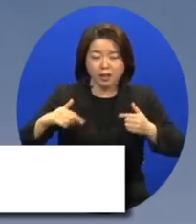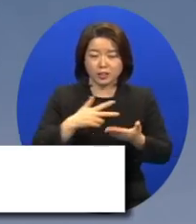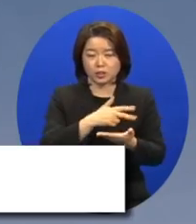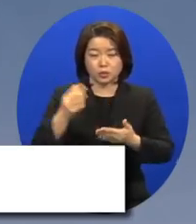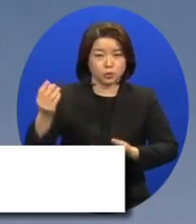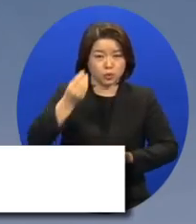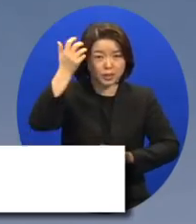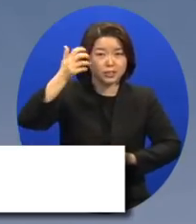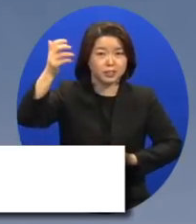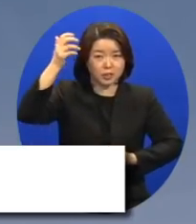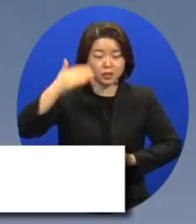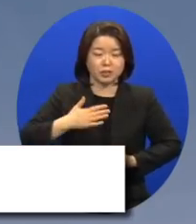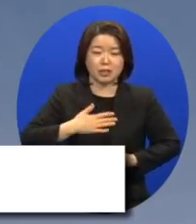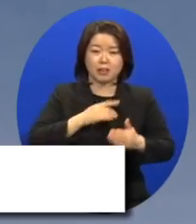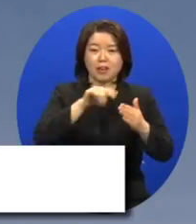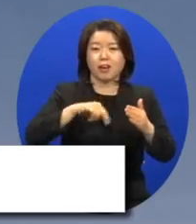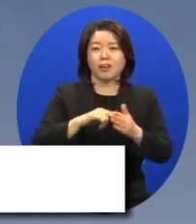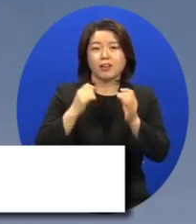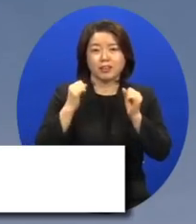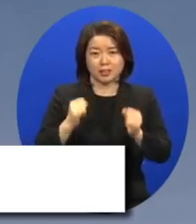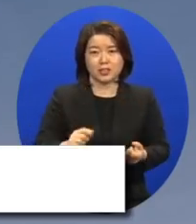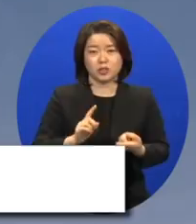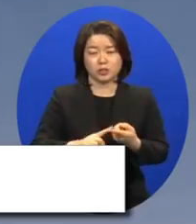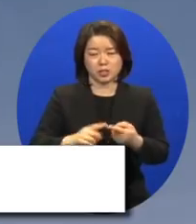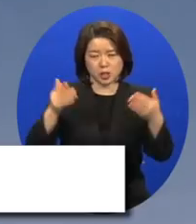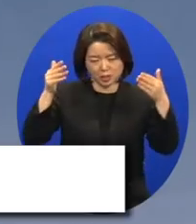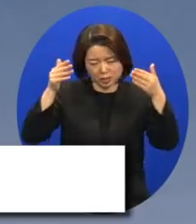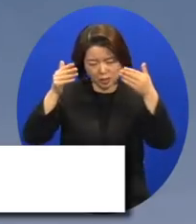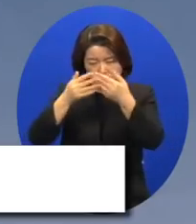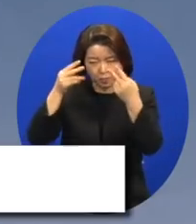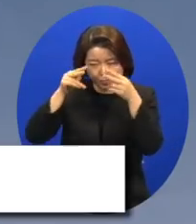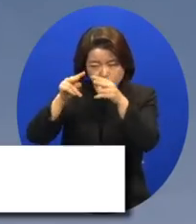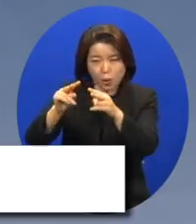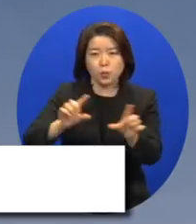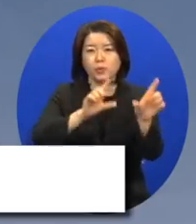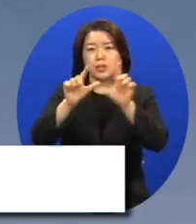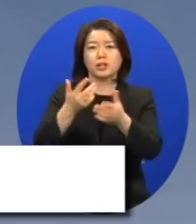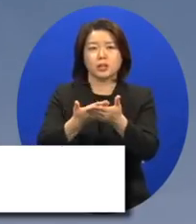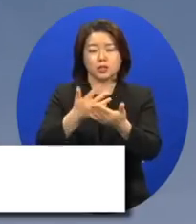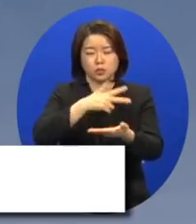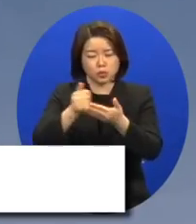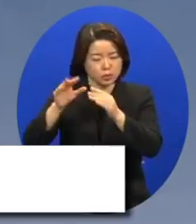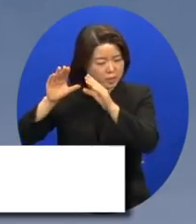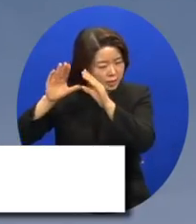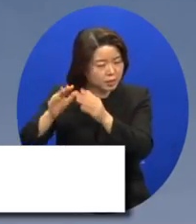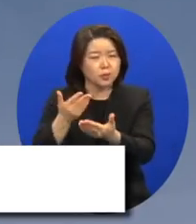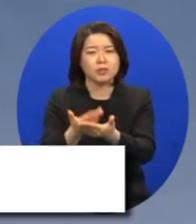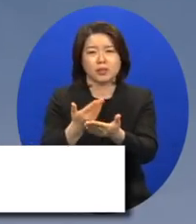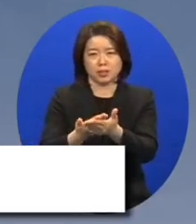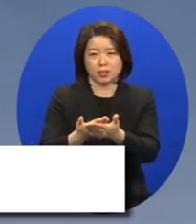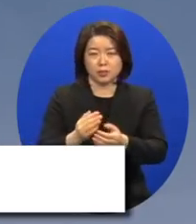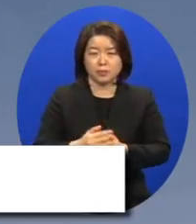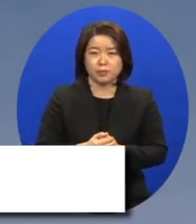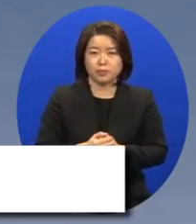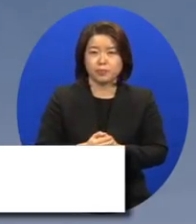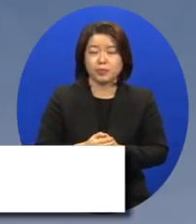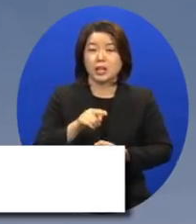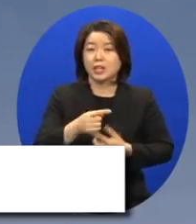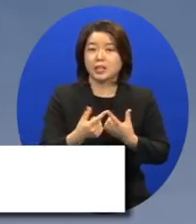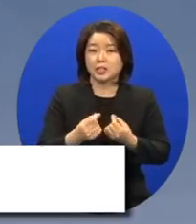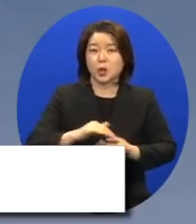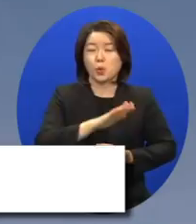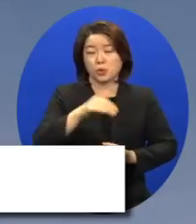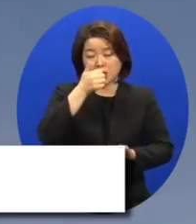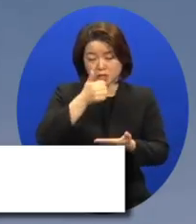내 안에 거하시는 것을 주목하고 살게 하셨어 주님께 귀 기울이고 살게 왔었어 그래서 우리가